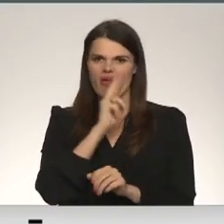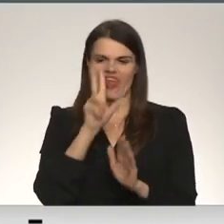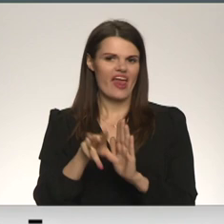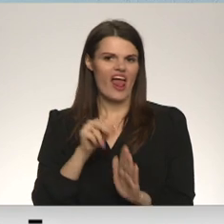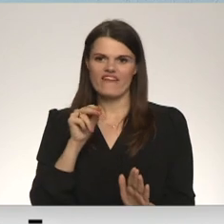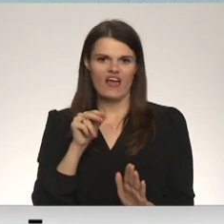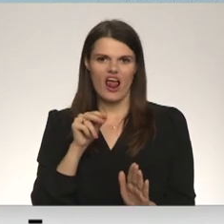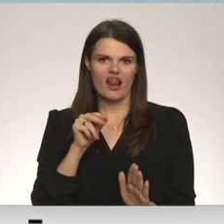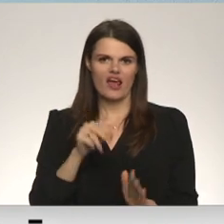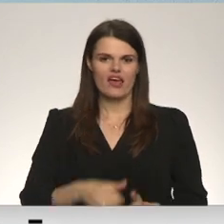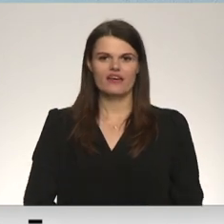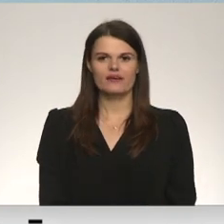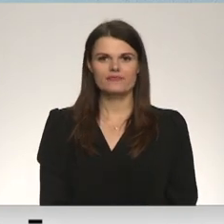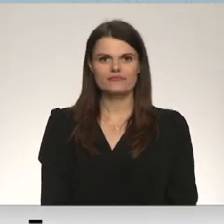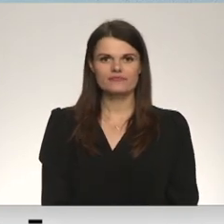neievēlēja.